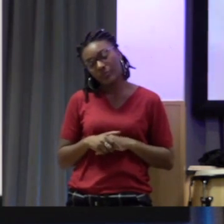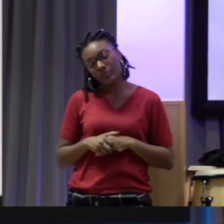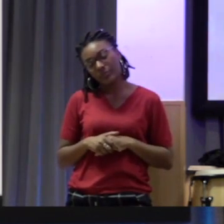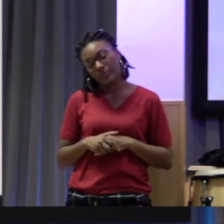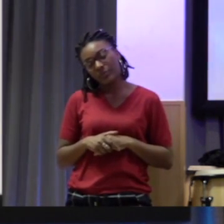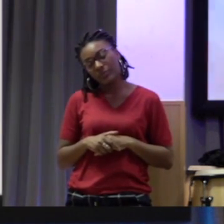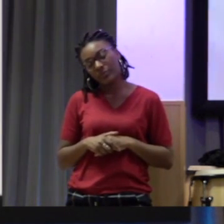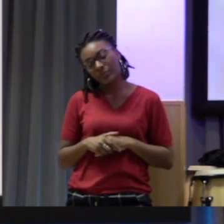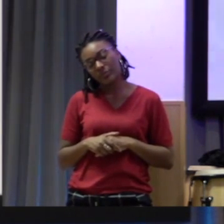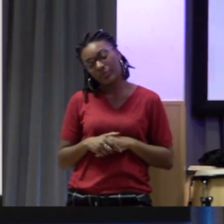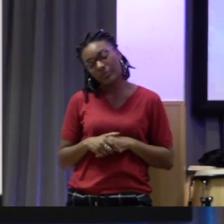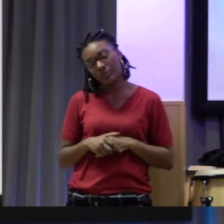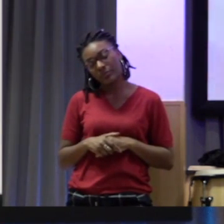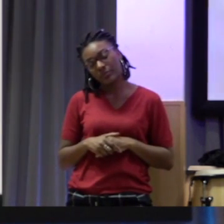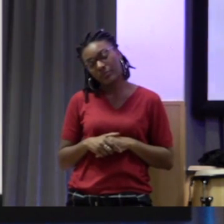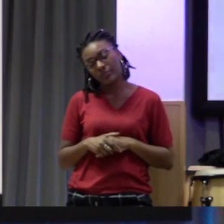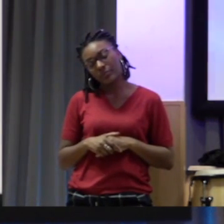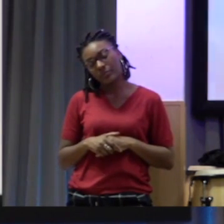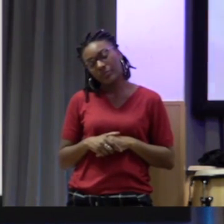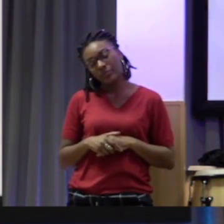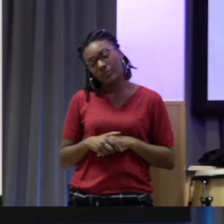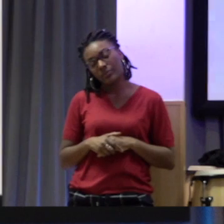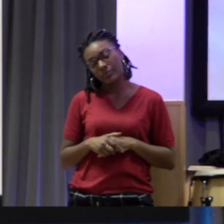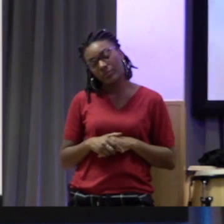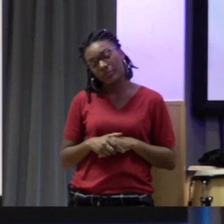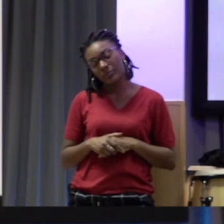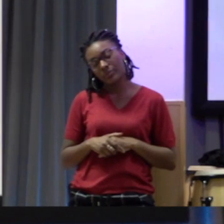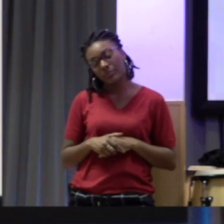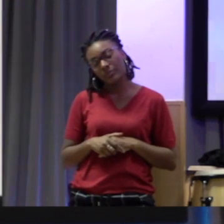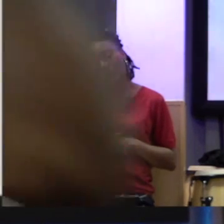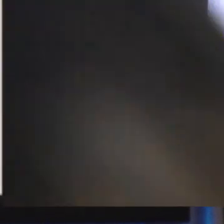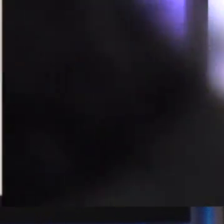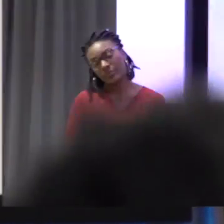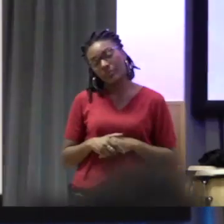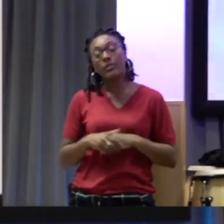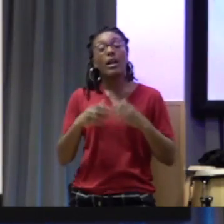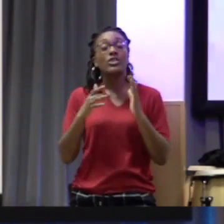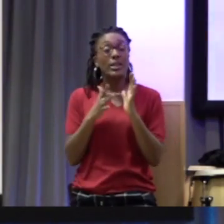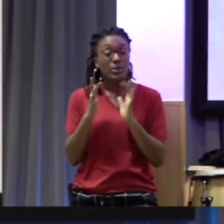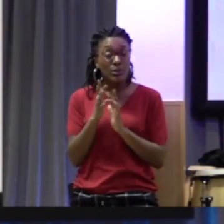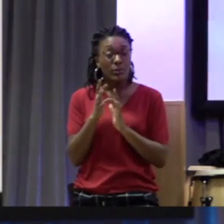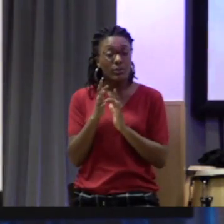C'est ce que Jean a annoncé. C'est ce qu'il a annoncé d'abord, avant de faire des miracles.